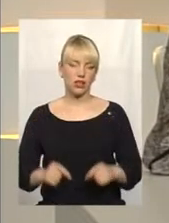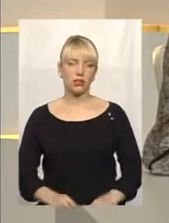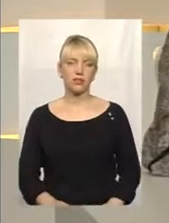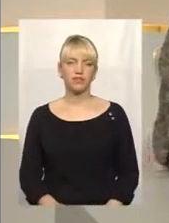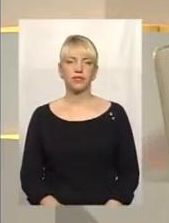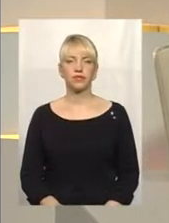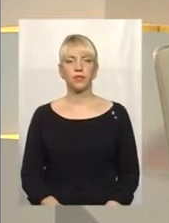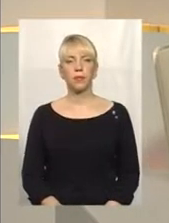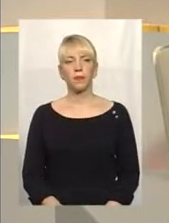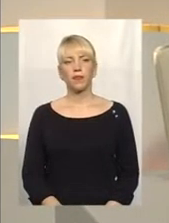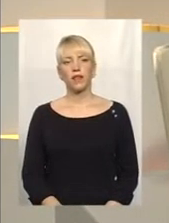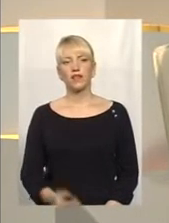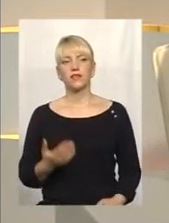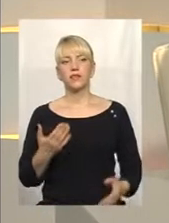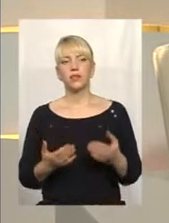склад